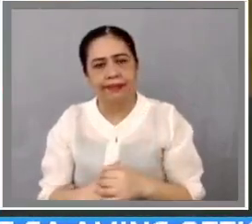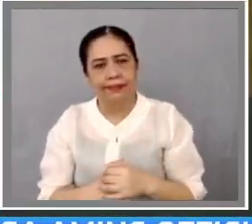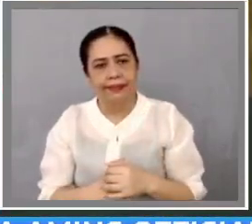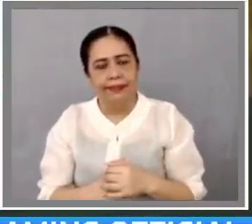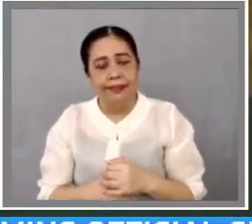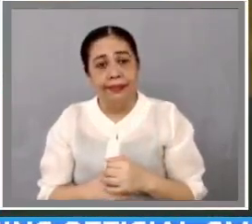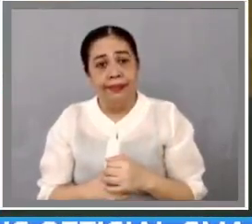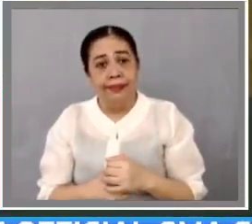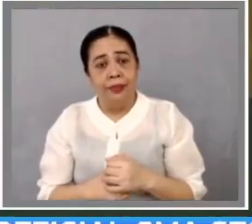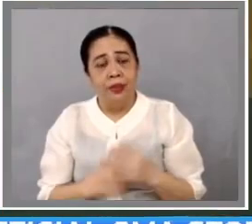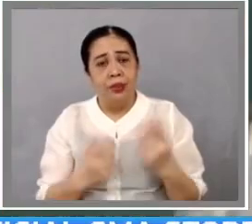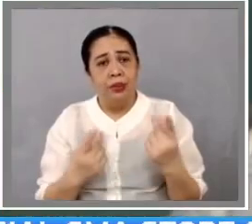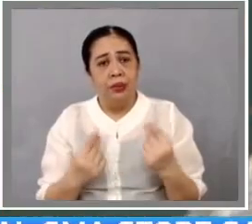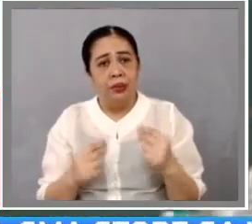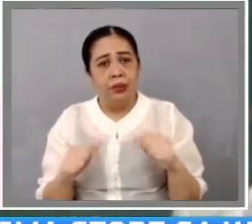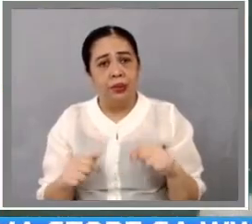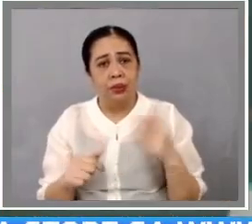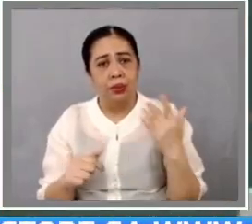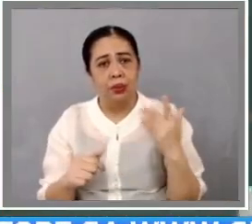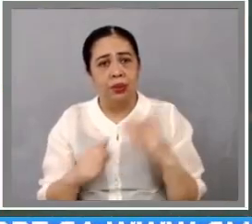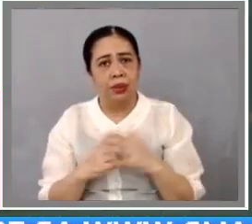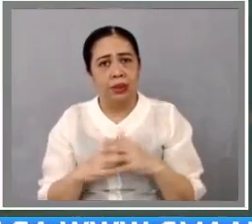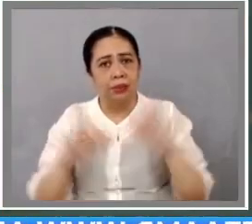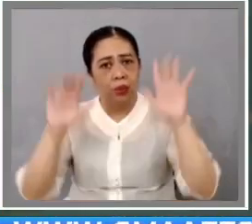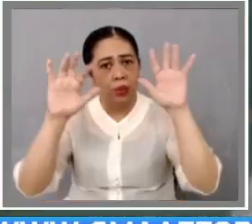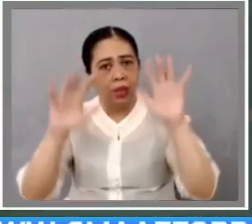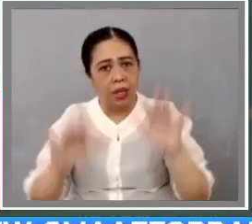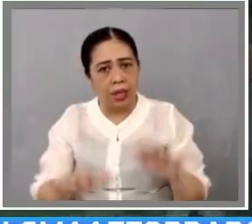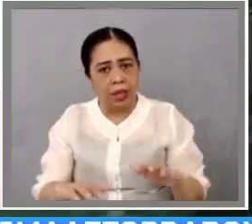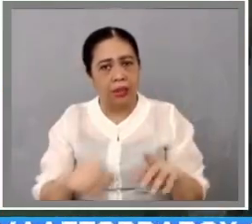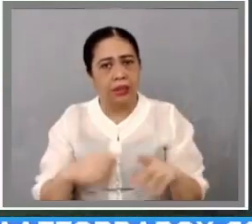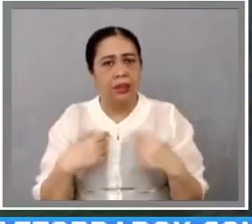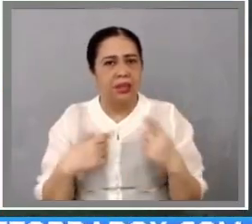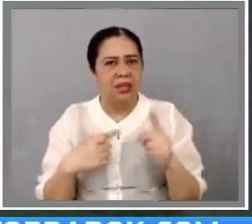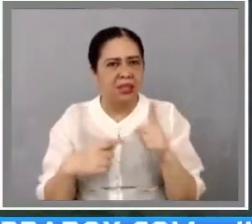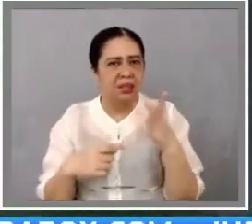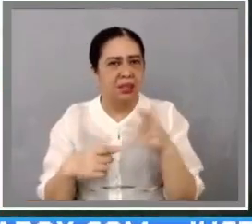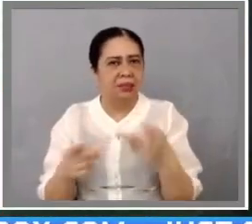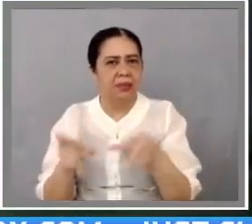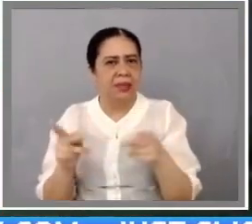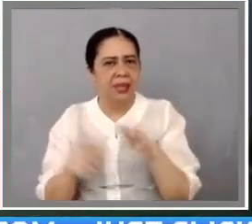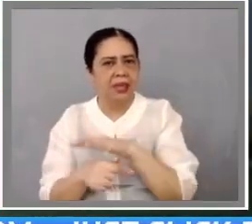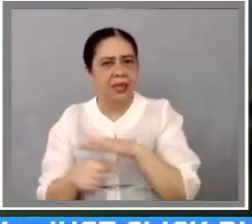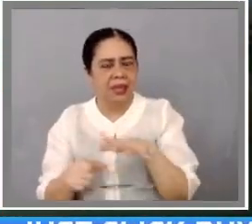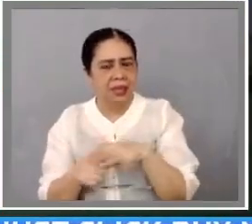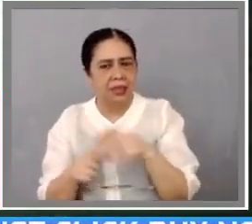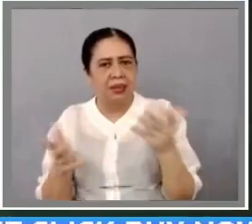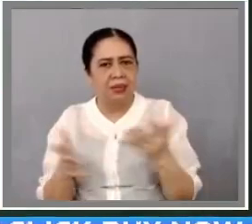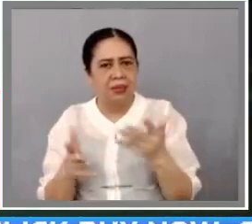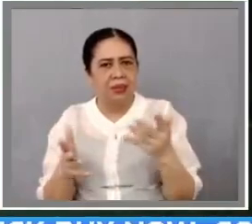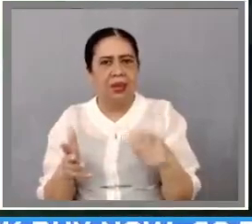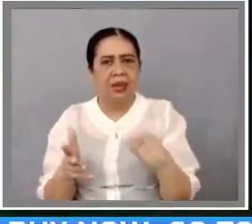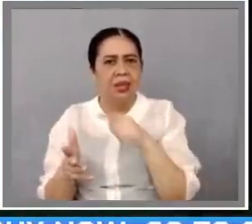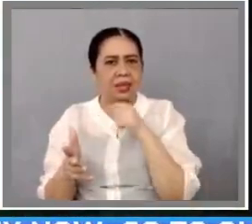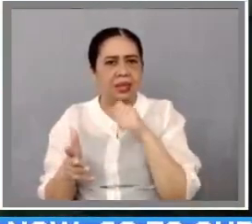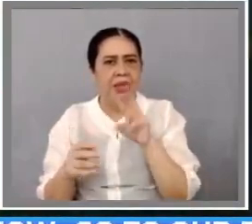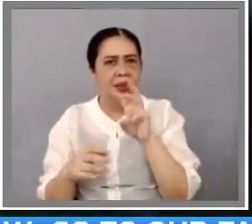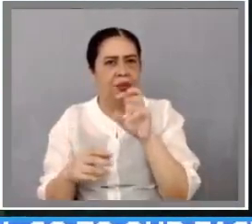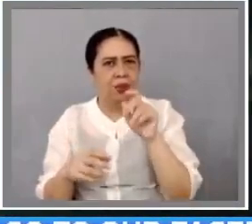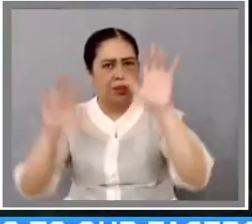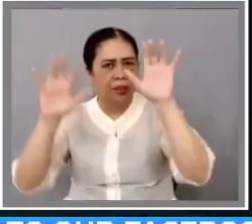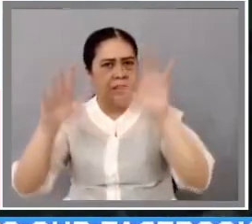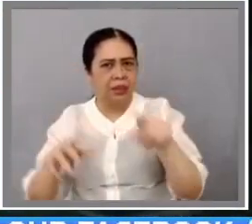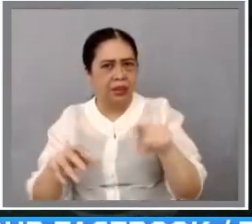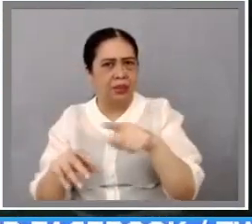ginawa raw nila ito dahil nga daw maulan. Tapos yun lang yung espasyo kung saan ay hindi mababasa ng ulan yung mga